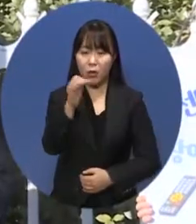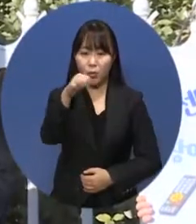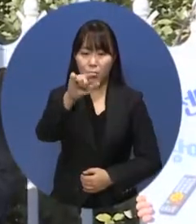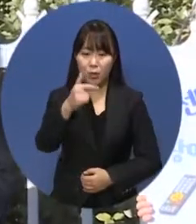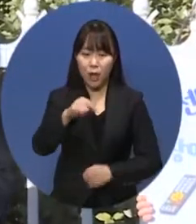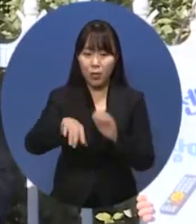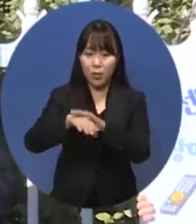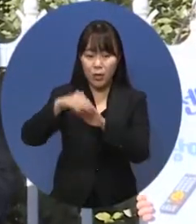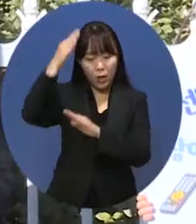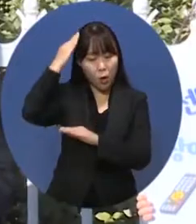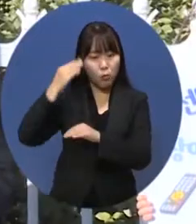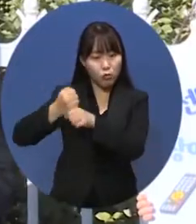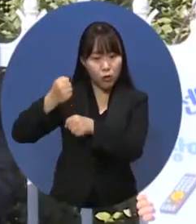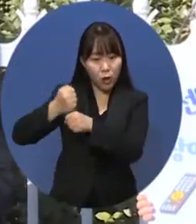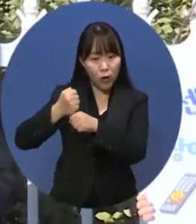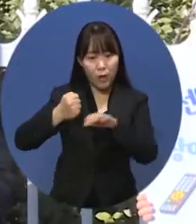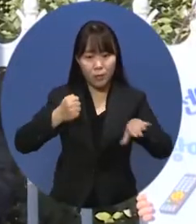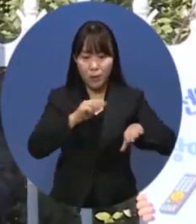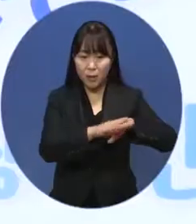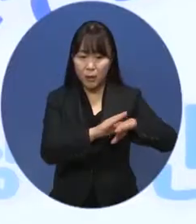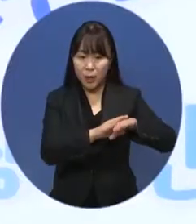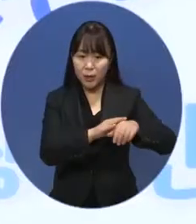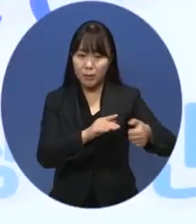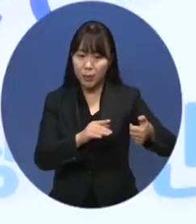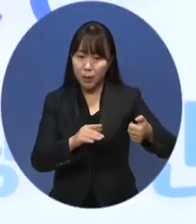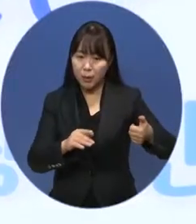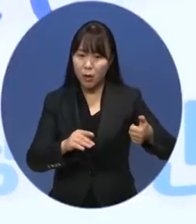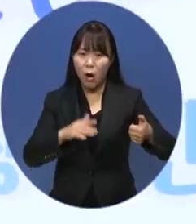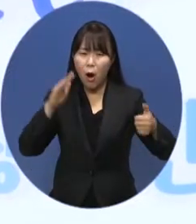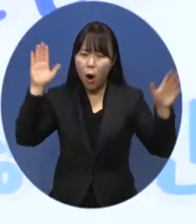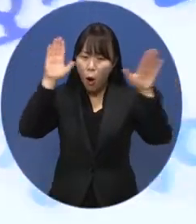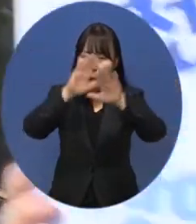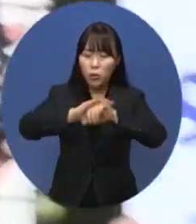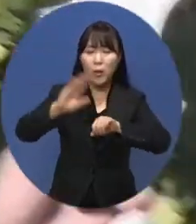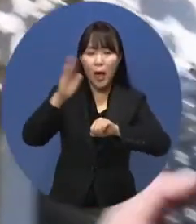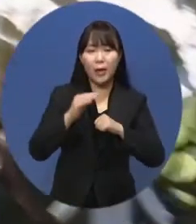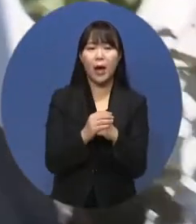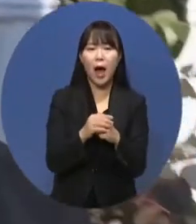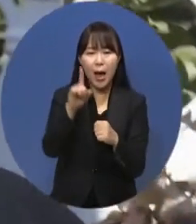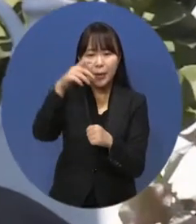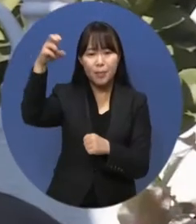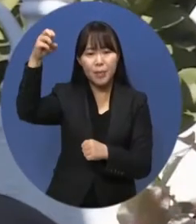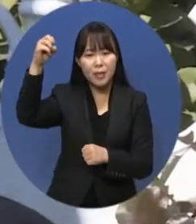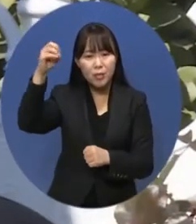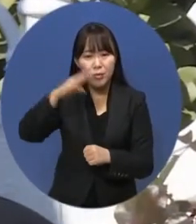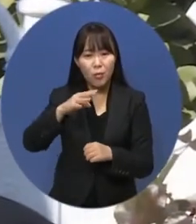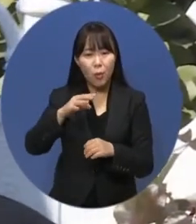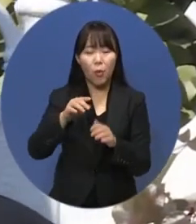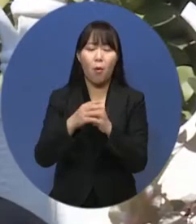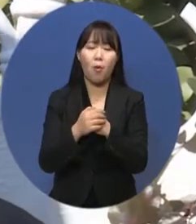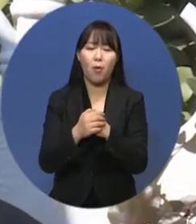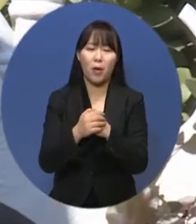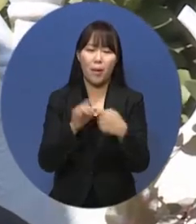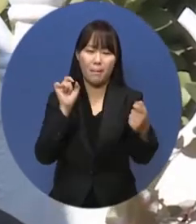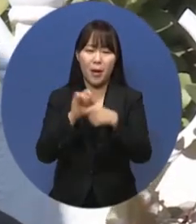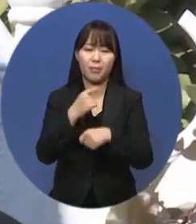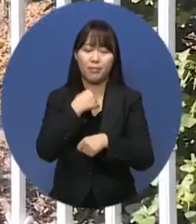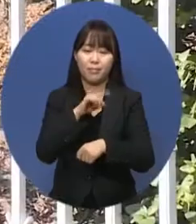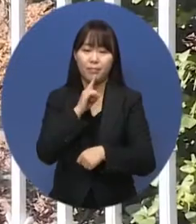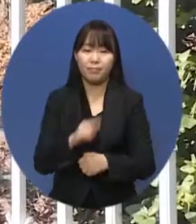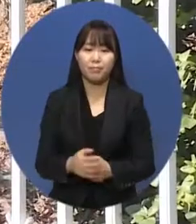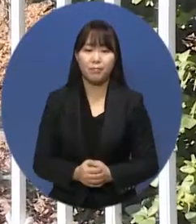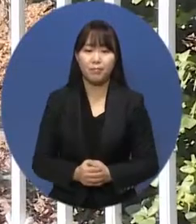손에 검은 우산과 리모컨을 들고 더 이상 어둠이 아닌 한 줄기 빛으로 다가서 겠다는 뜻을 전달했습니다